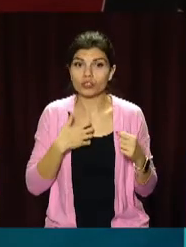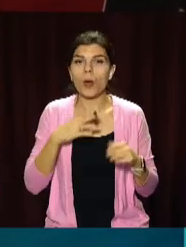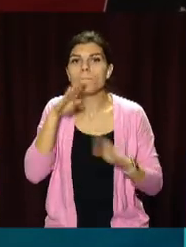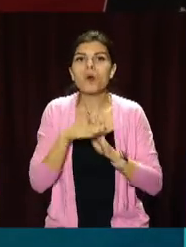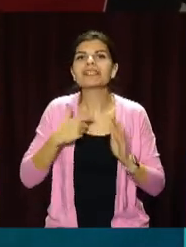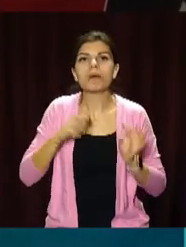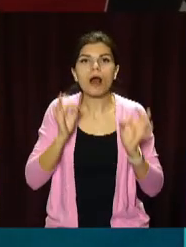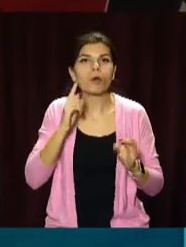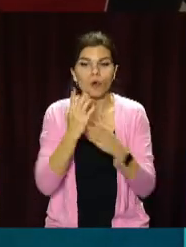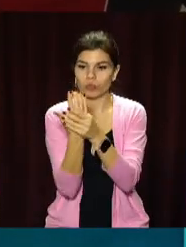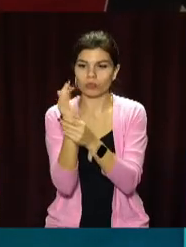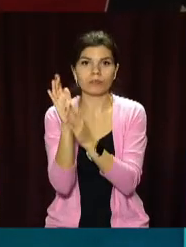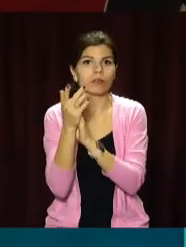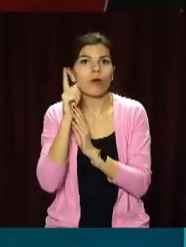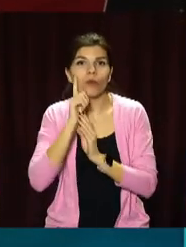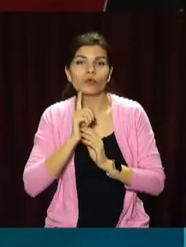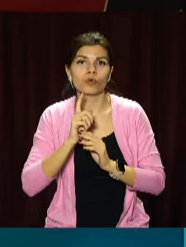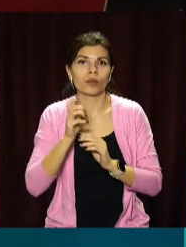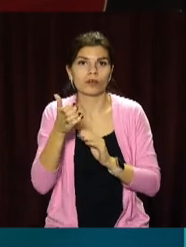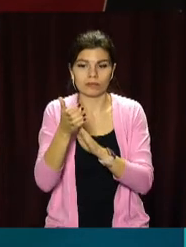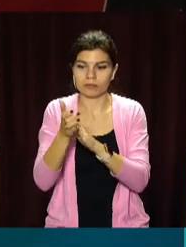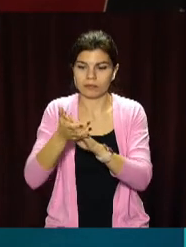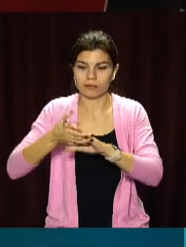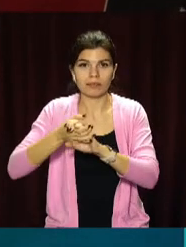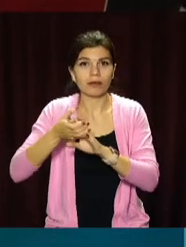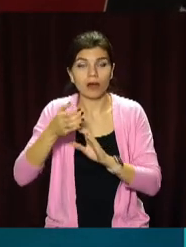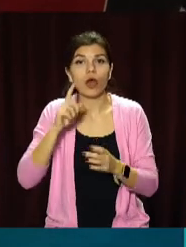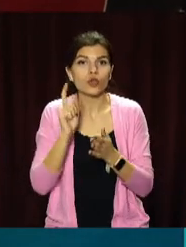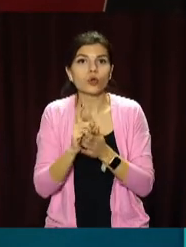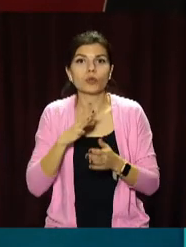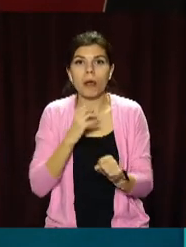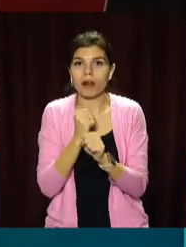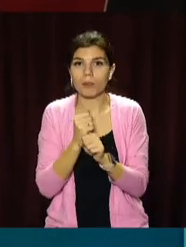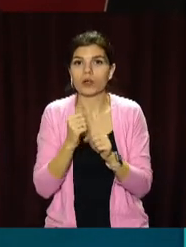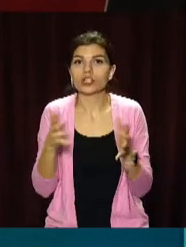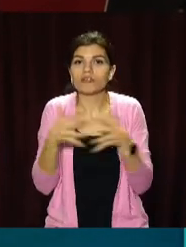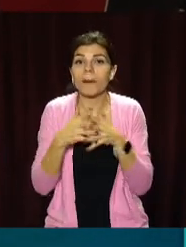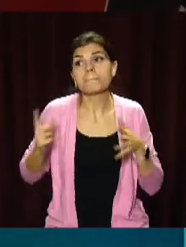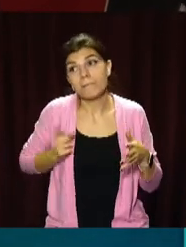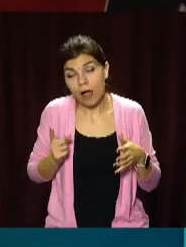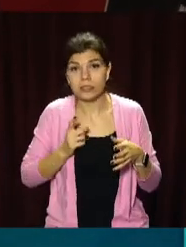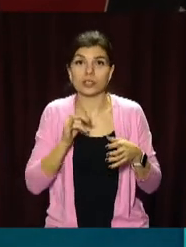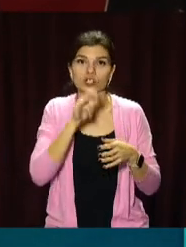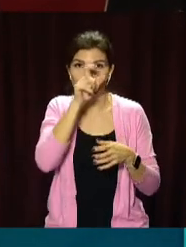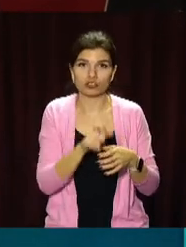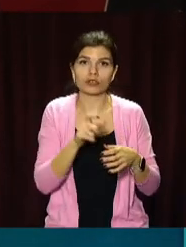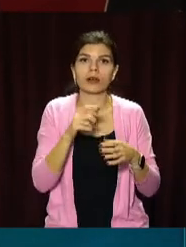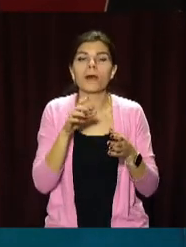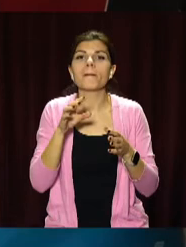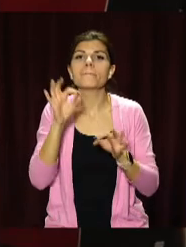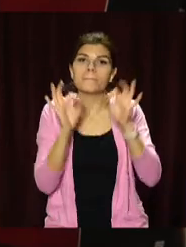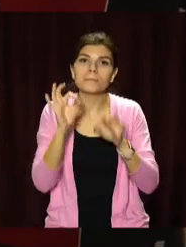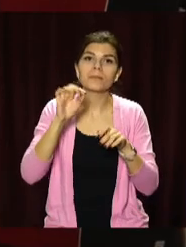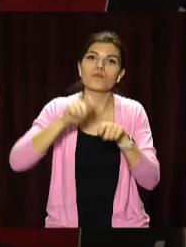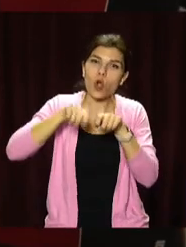себе рукоятку, зробити її по своїм особливим міркам, то це має бути робота совмісна з мастером. Примірки,